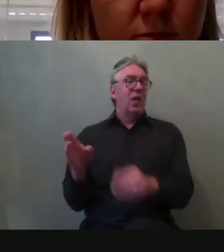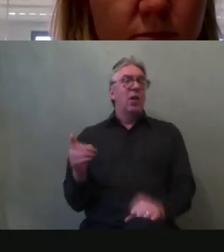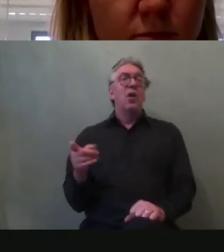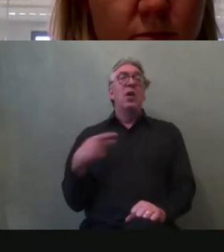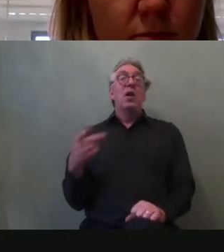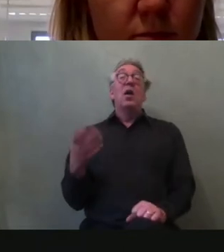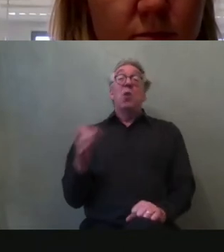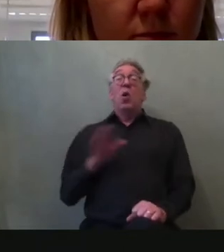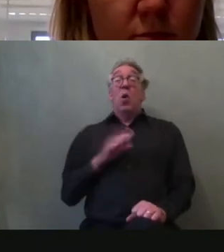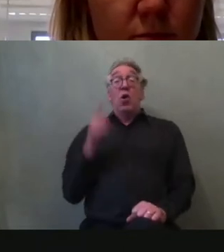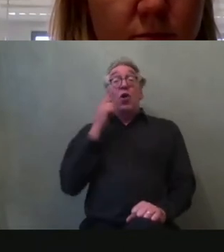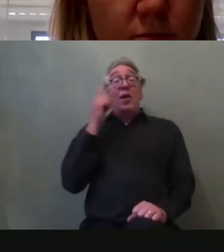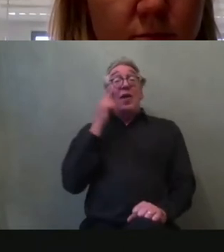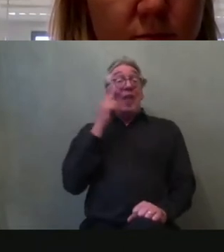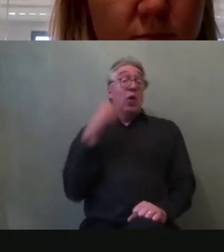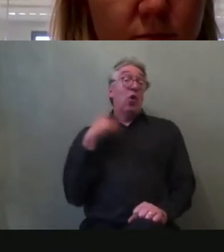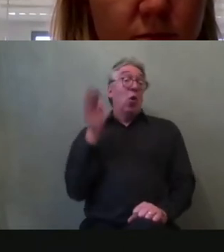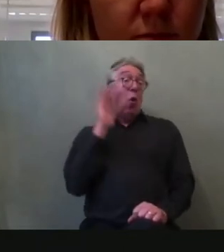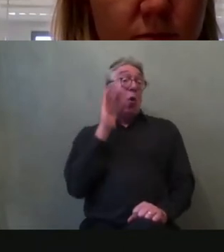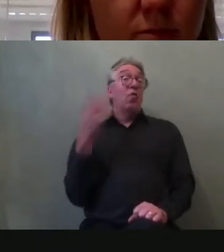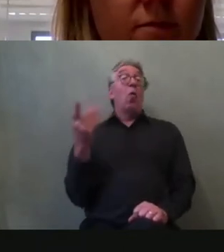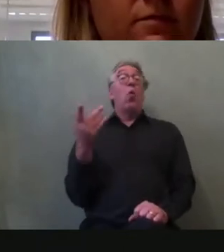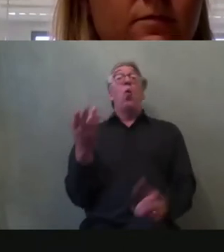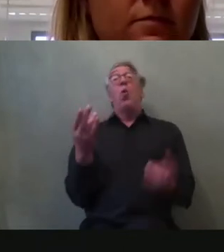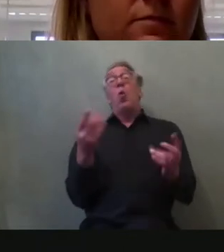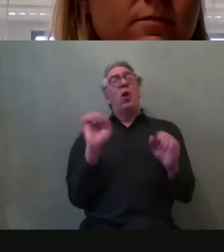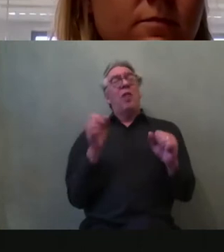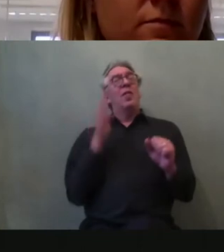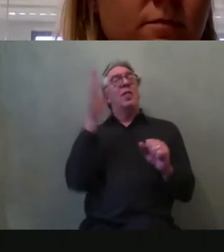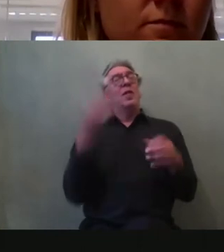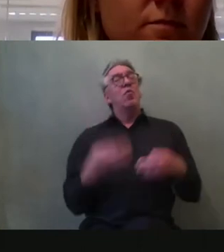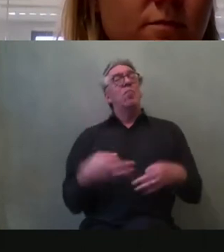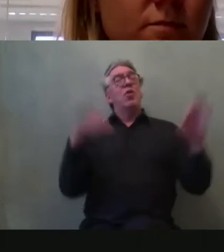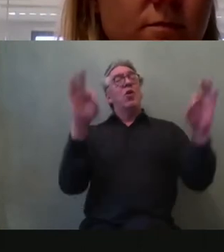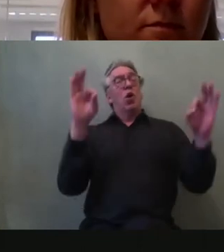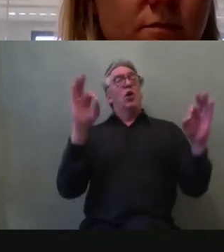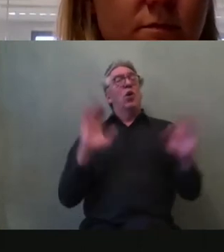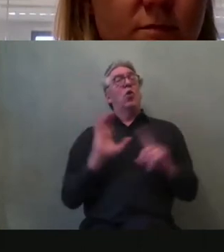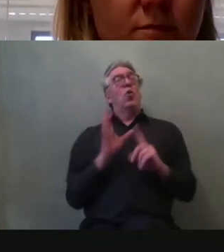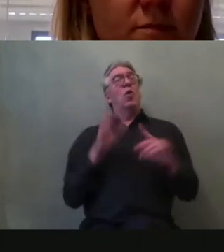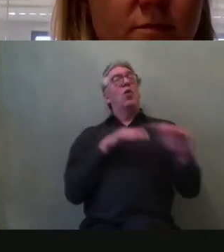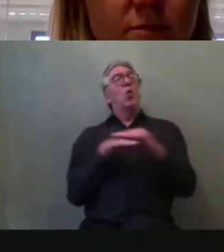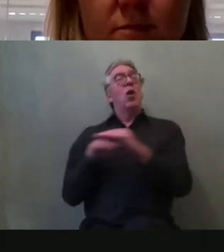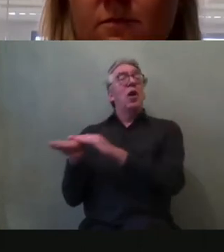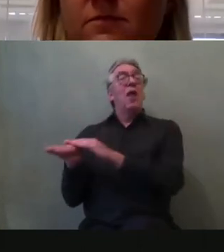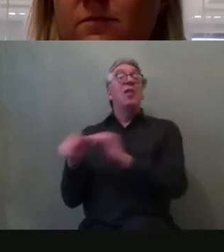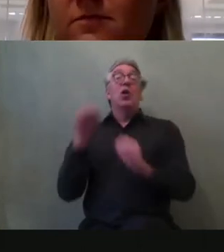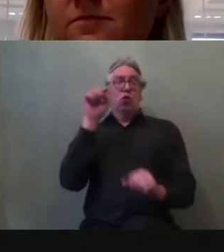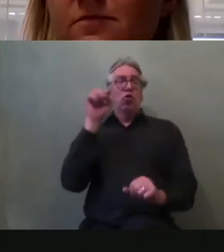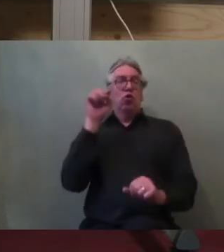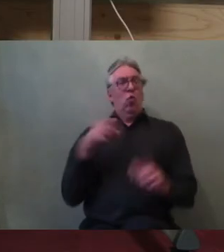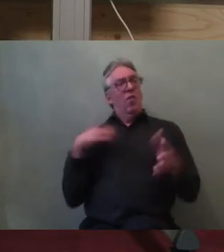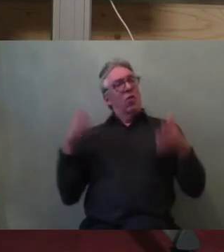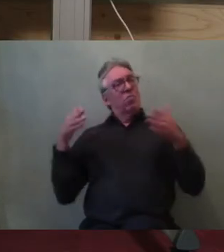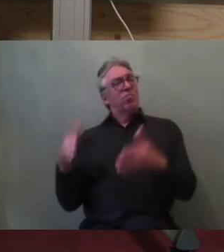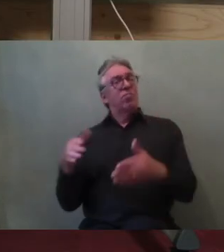ideeën gehoord voor hoe het nog beter kan, de toegankelijkheid in de culturele sector. Dus daar ga ik nu even op in. Als we